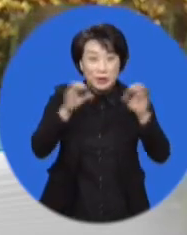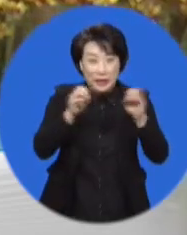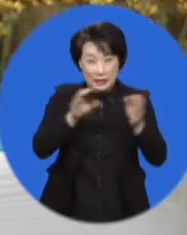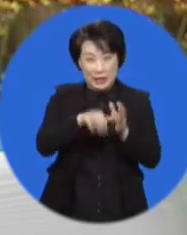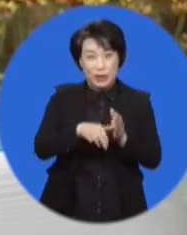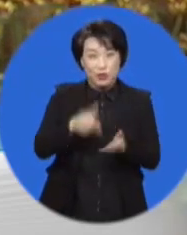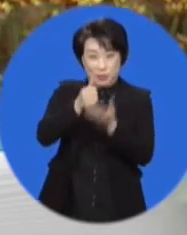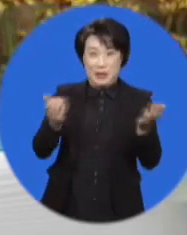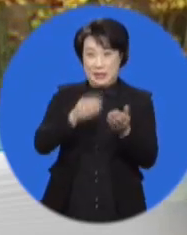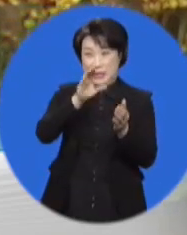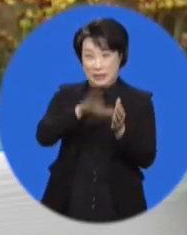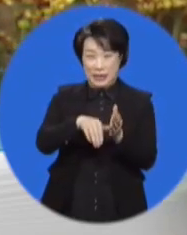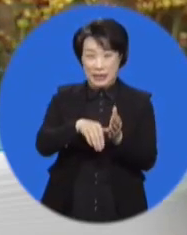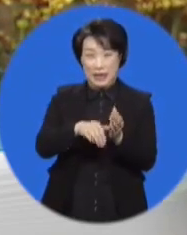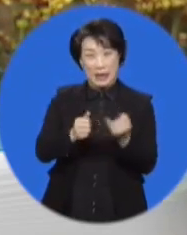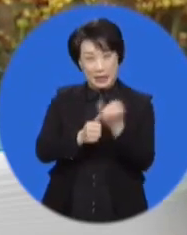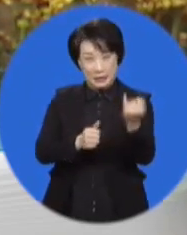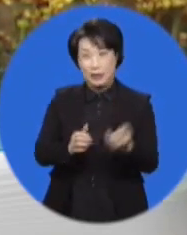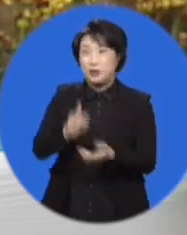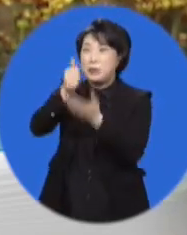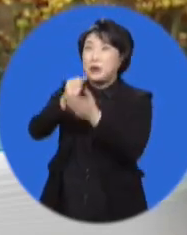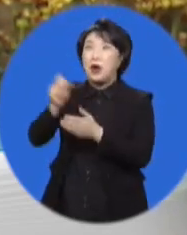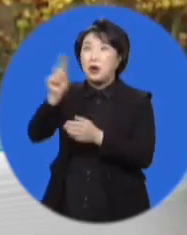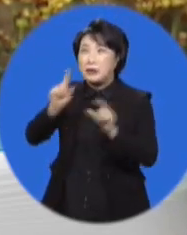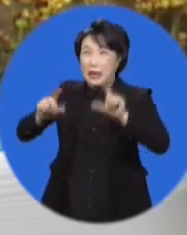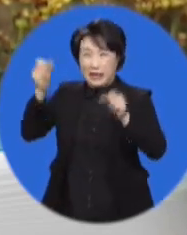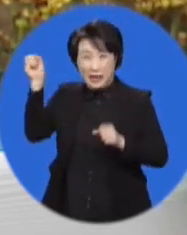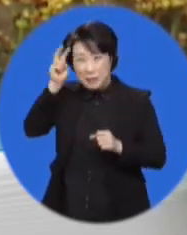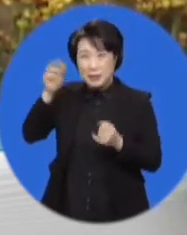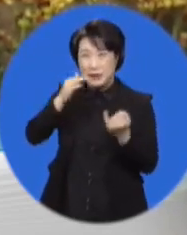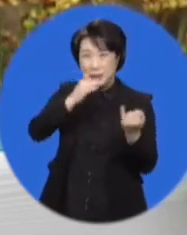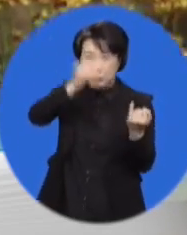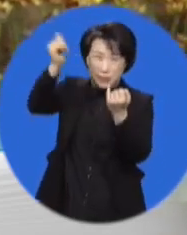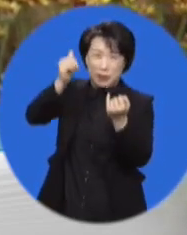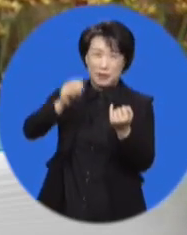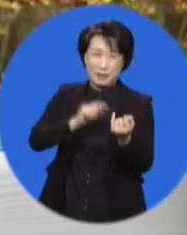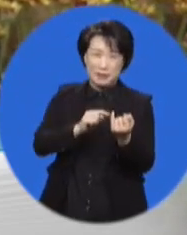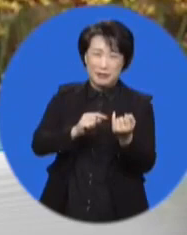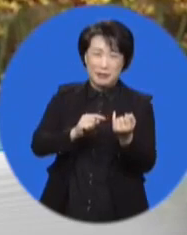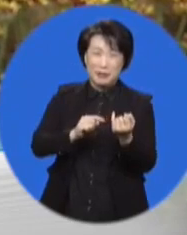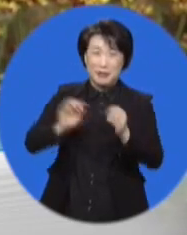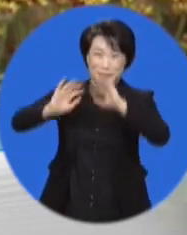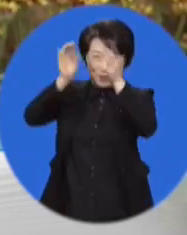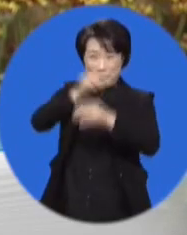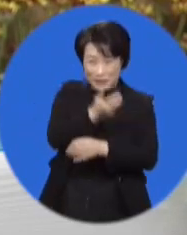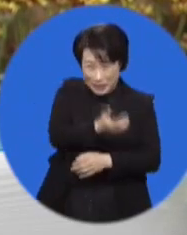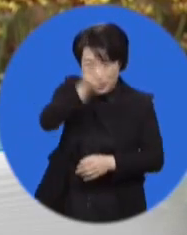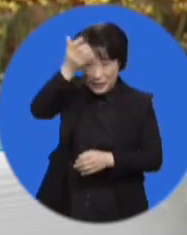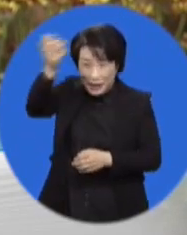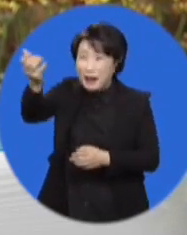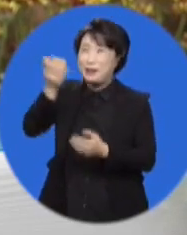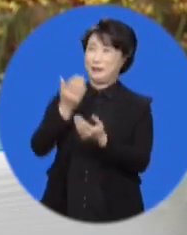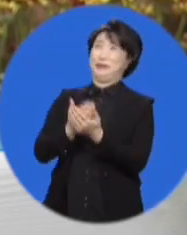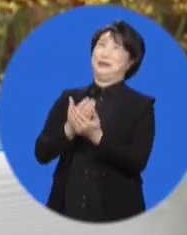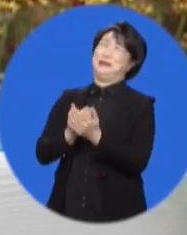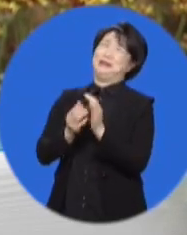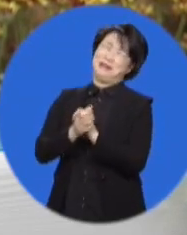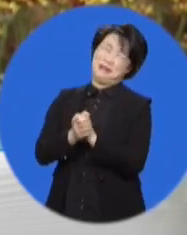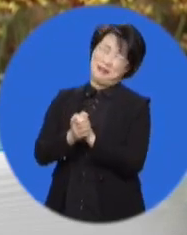주일할 때 주님이 어느 날 갑자기 불러서 그저 천국에 가도록 하셔야